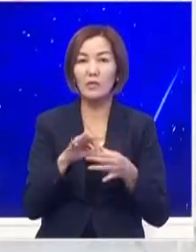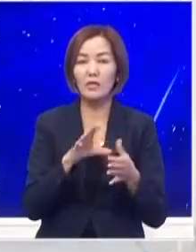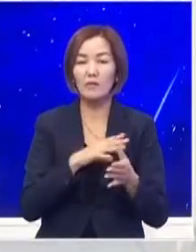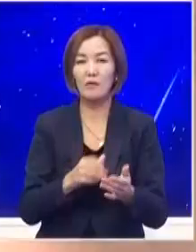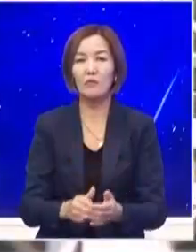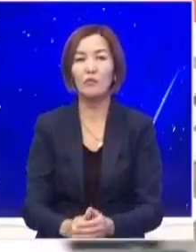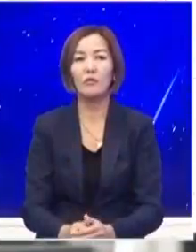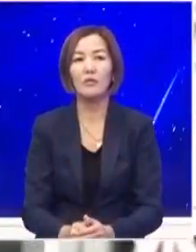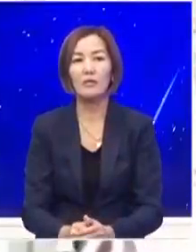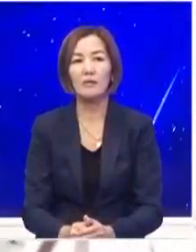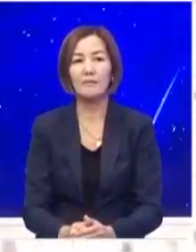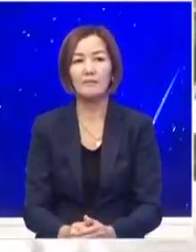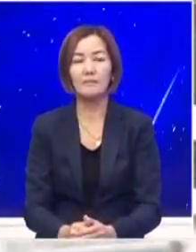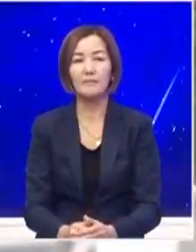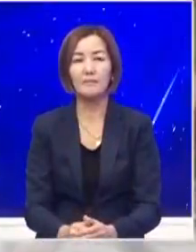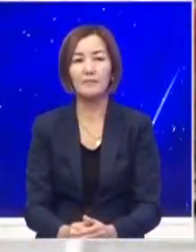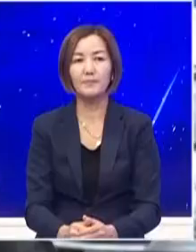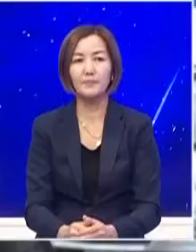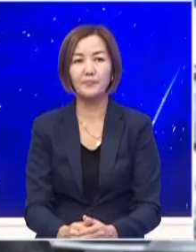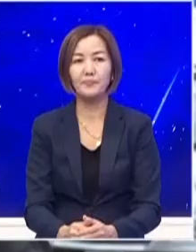40 шақты волонтер ұйымы тіркелген.